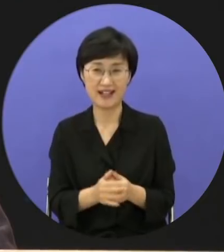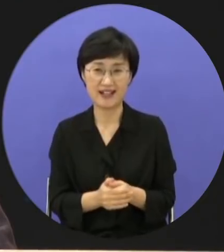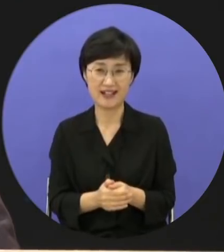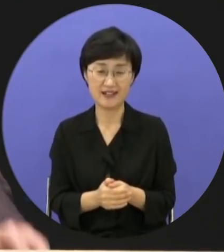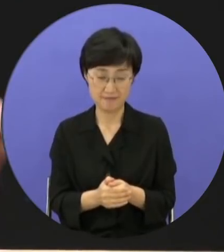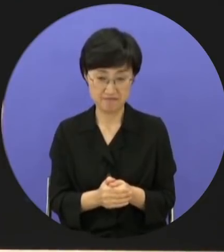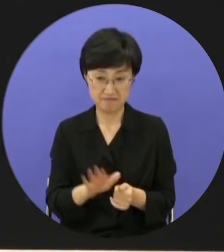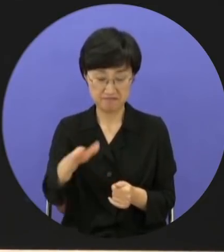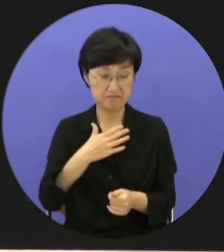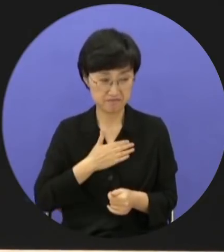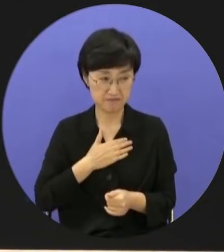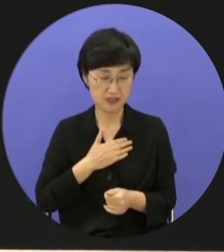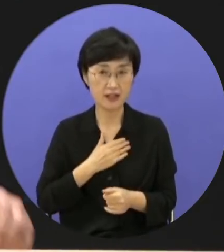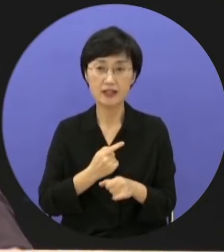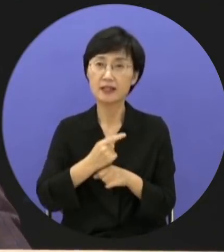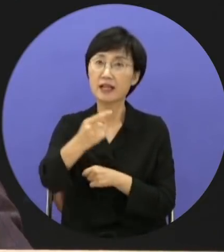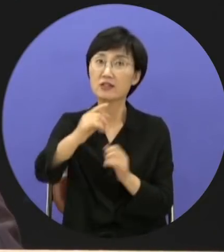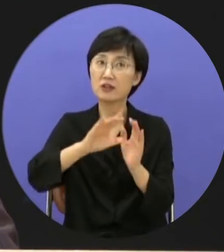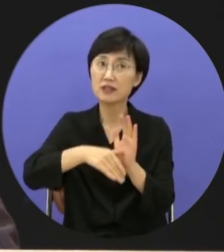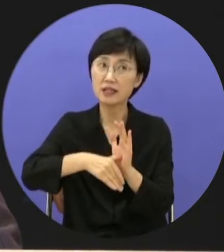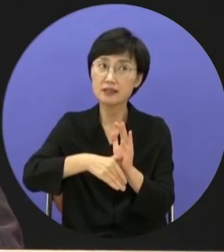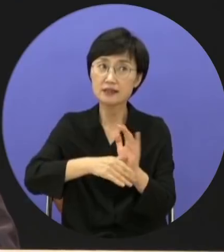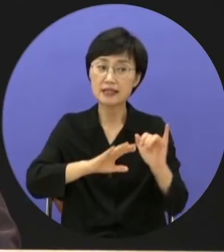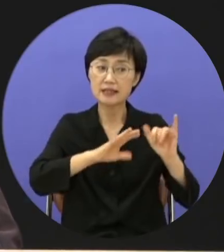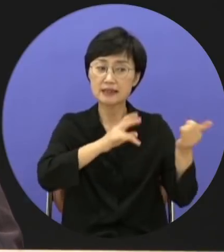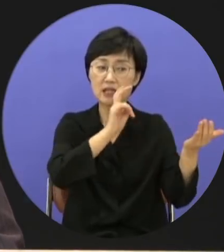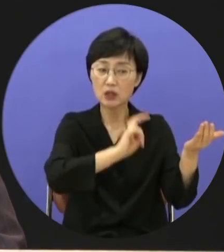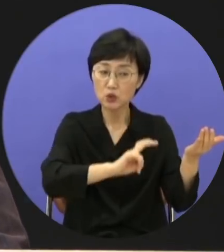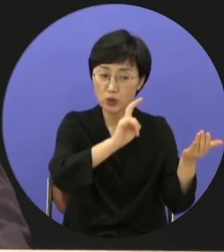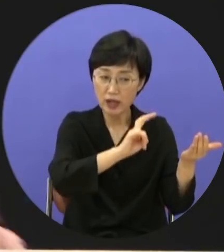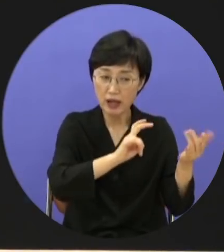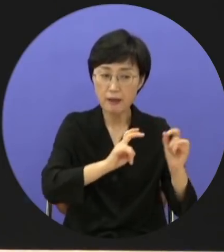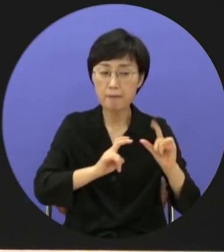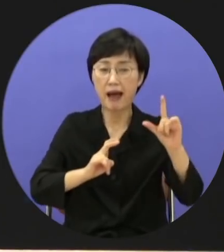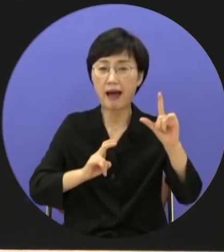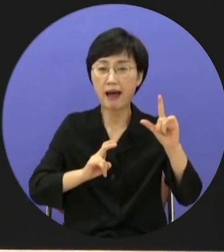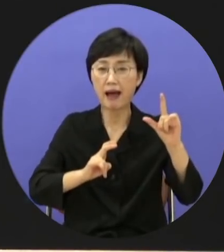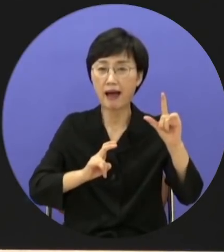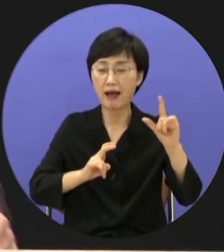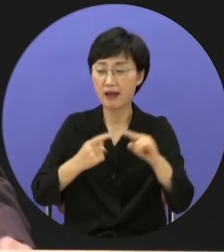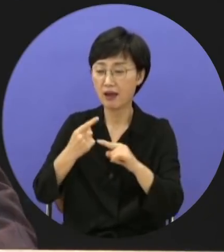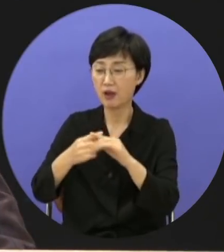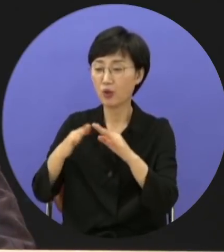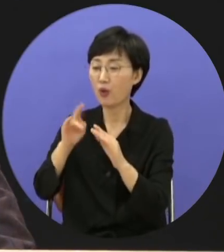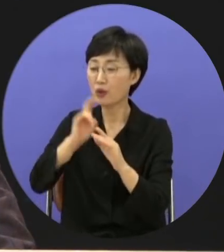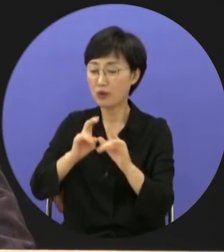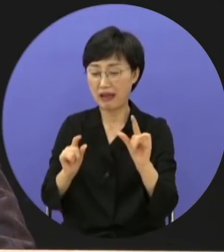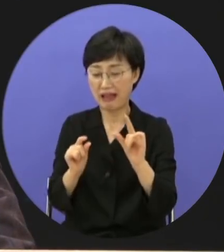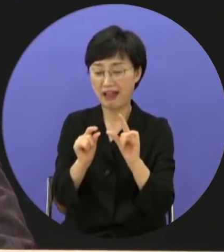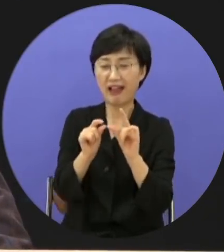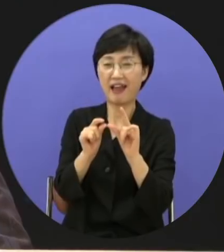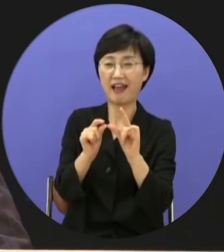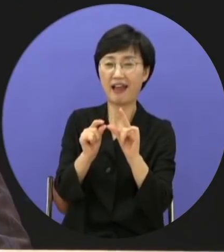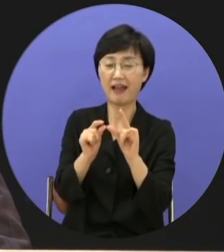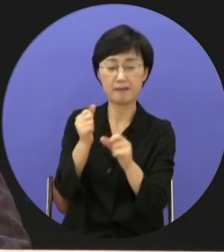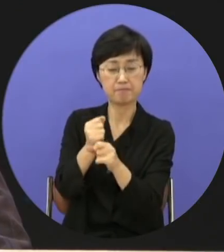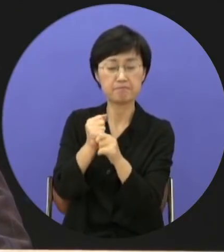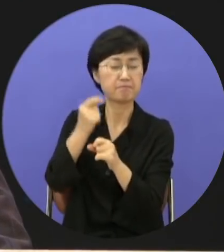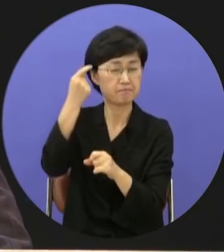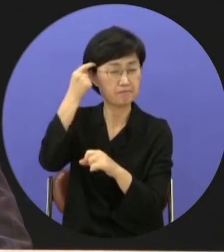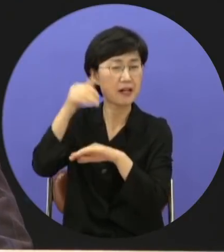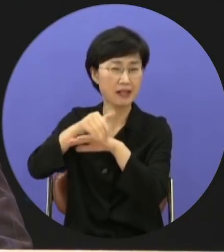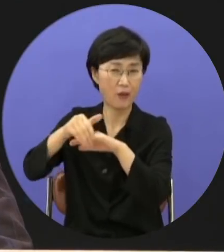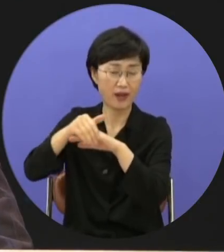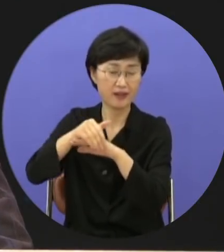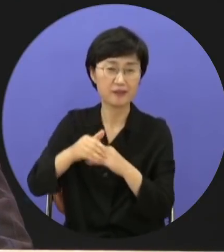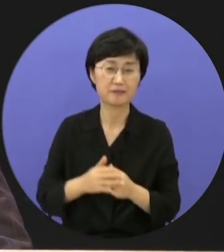것 더 많이 넣고 우리 건 하나만 넣을 겁니다. And so next year, perhaps we can have a lot more of the world familiar and world famous Christmas